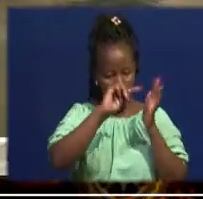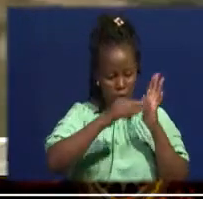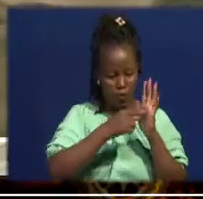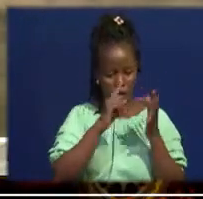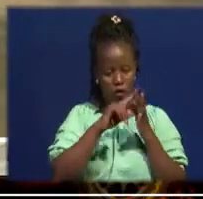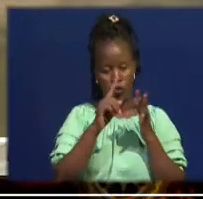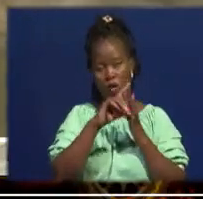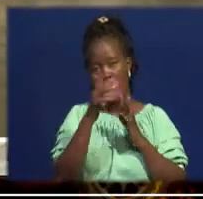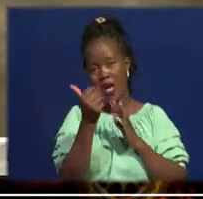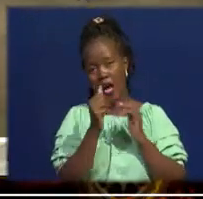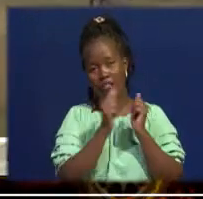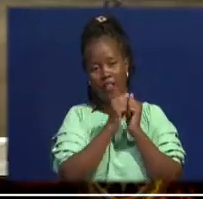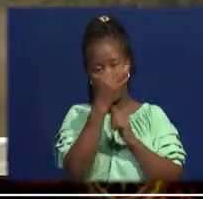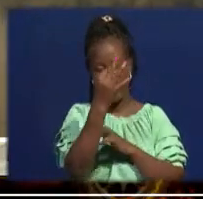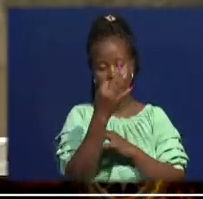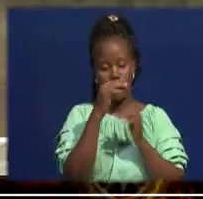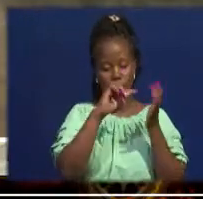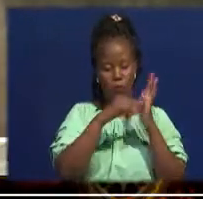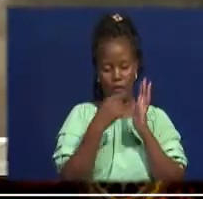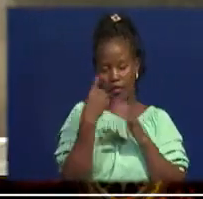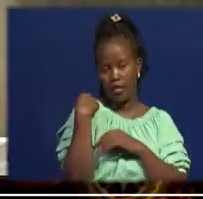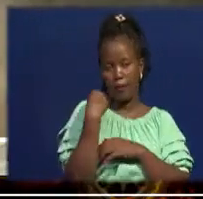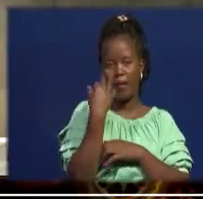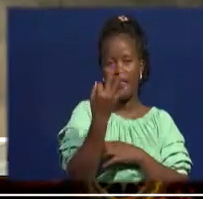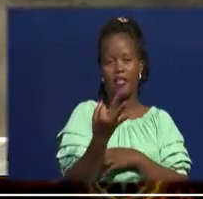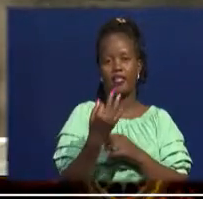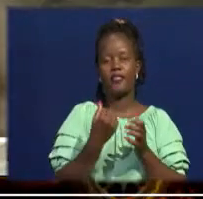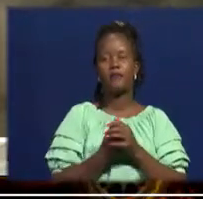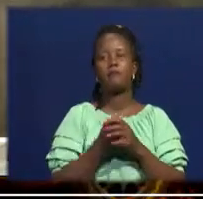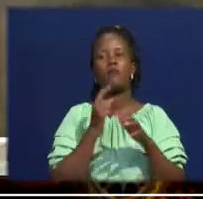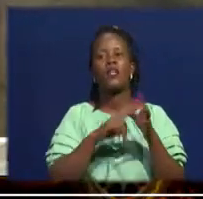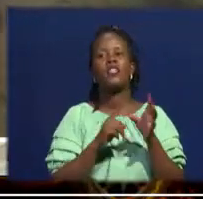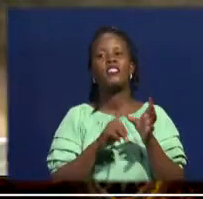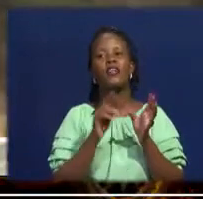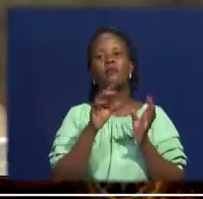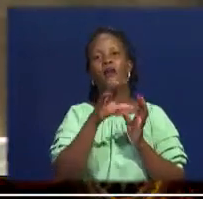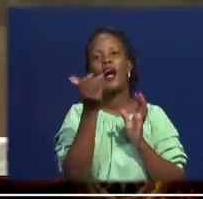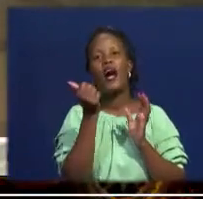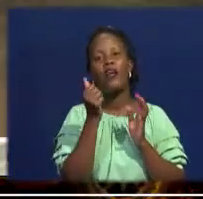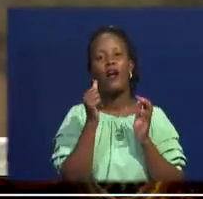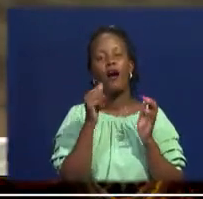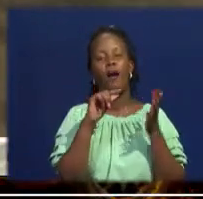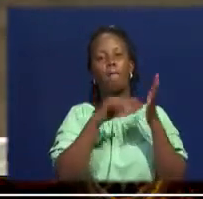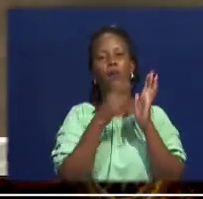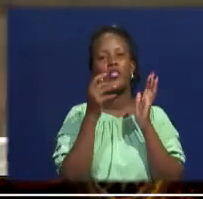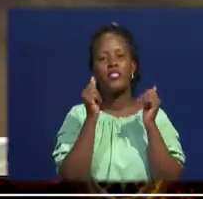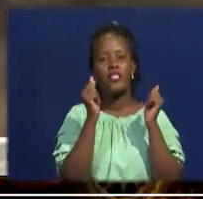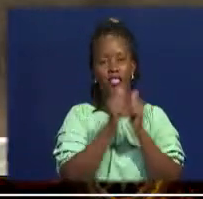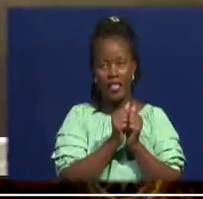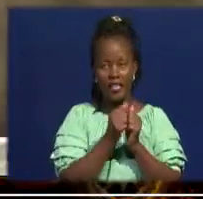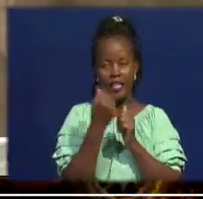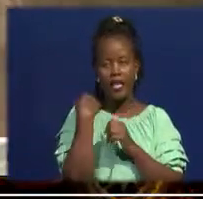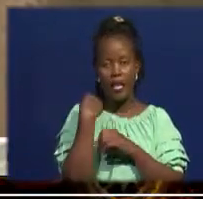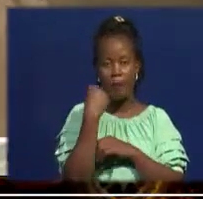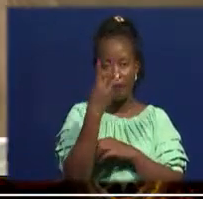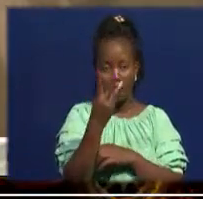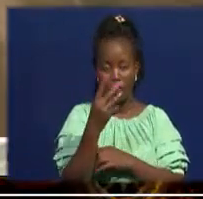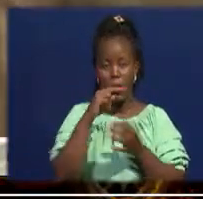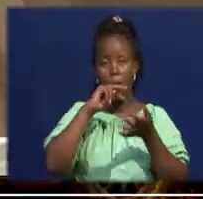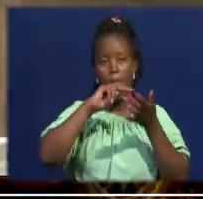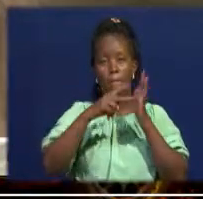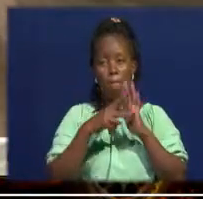alama 13 akiwa katika nafasi ya tatu, Elvin Evans ako na alama 10 akiwa katika nafasi ya nne. Kwa hivyo ni alama